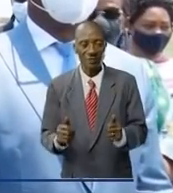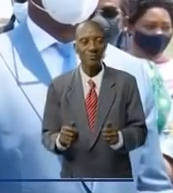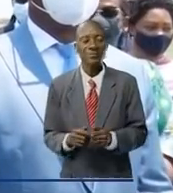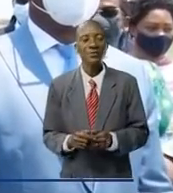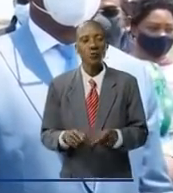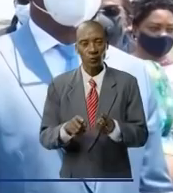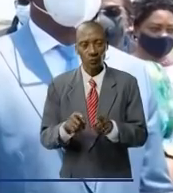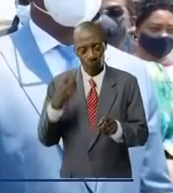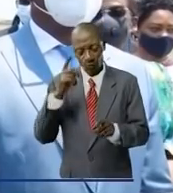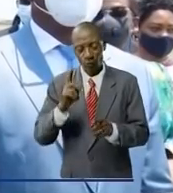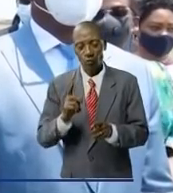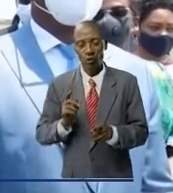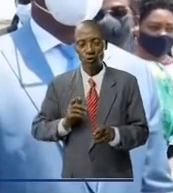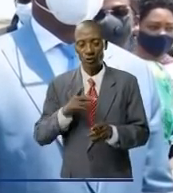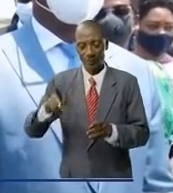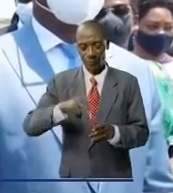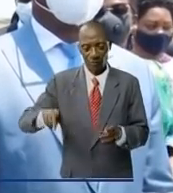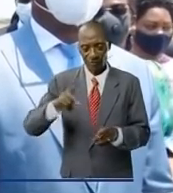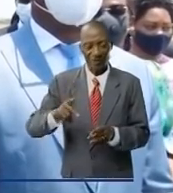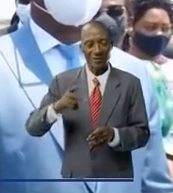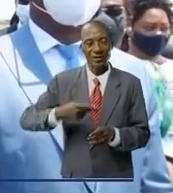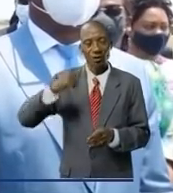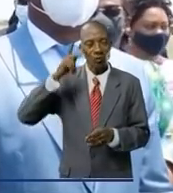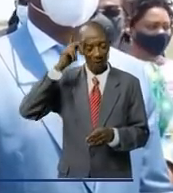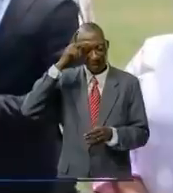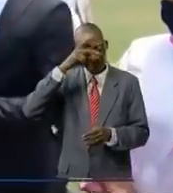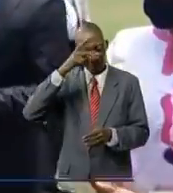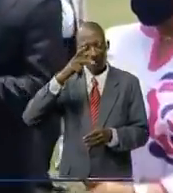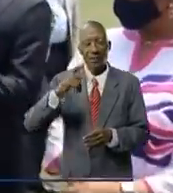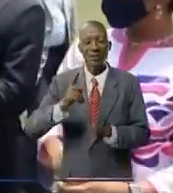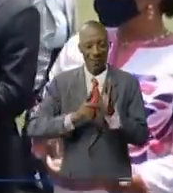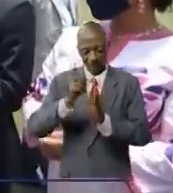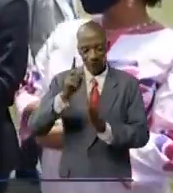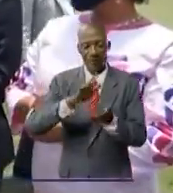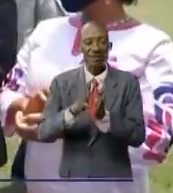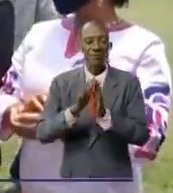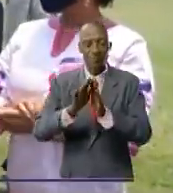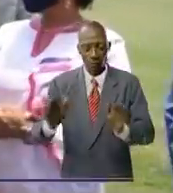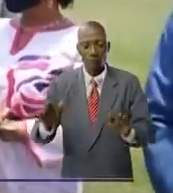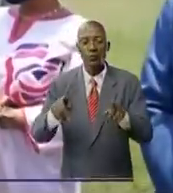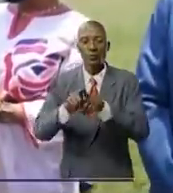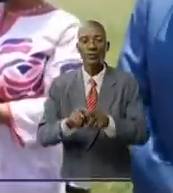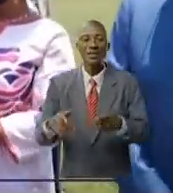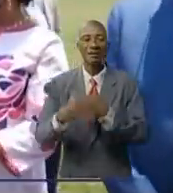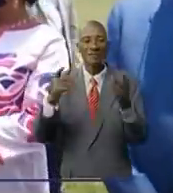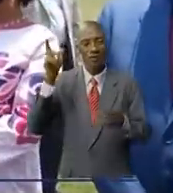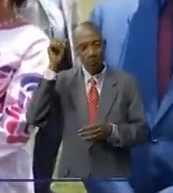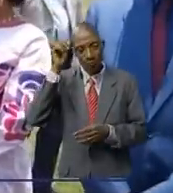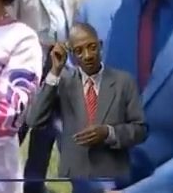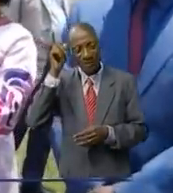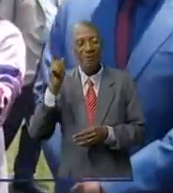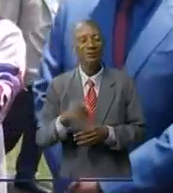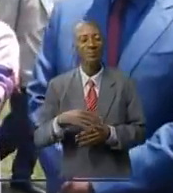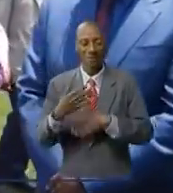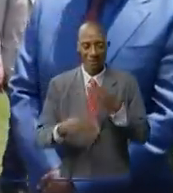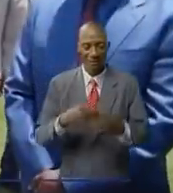province propre, notre ville propre, ville de Lubumbashi, et ainsi que les autres villes. Et nous devons travailler à améliorer les infrastructures.